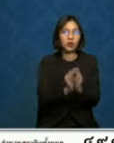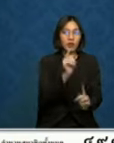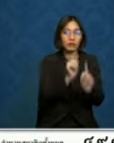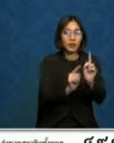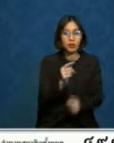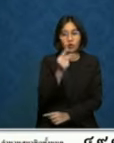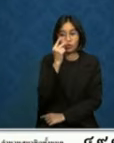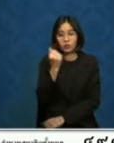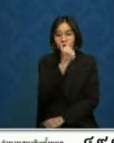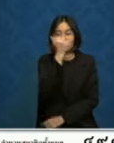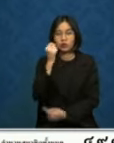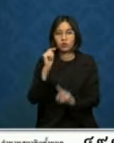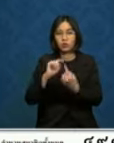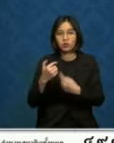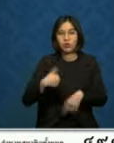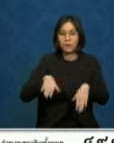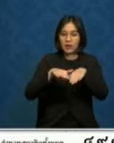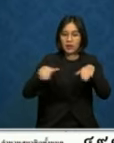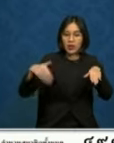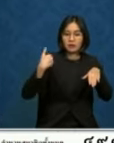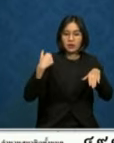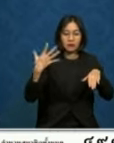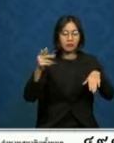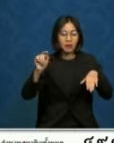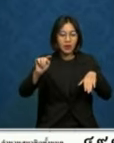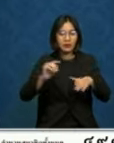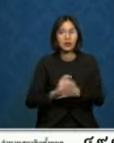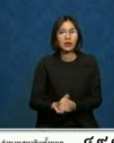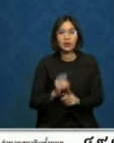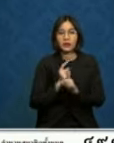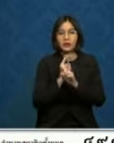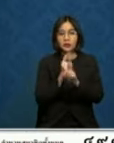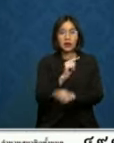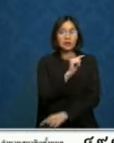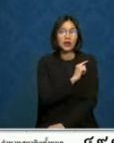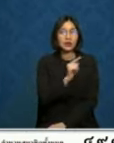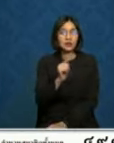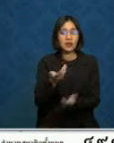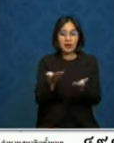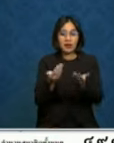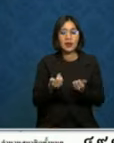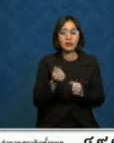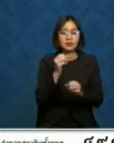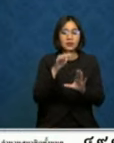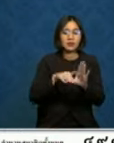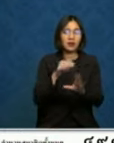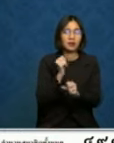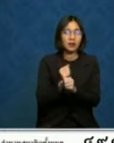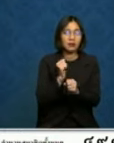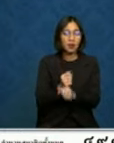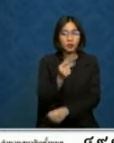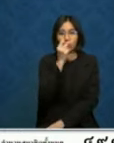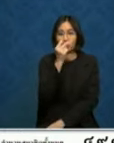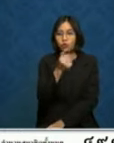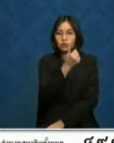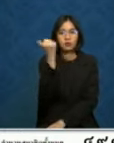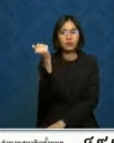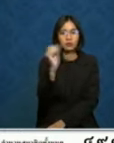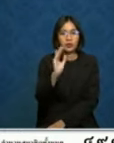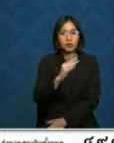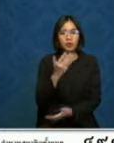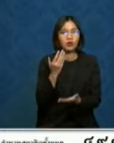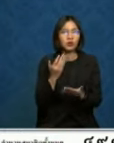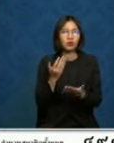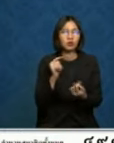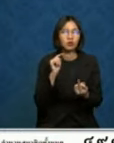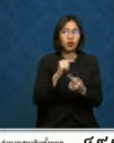ดูค่ะว่าจะมีประสิทธิภาพมากน้อยแค่ไหนถ้าตามภารกิจคือรับสมัครงานนะคะไม่ต้องดูที่ไหนไกลเลยค่ะเปรียบกันเล